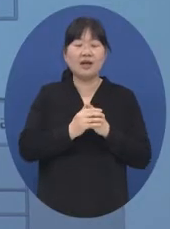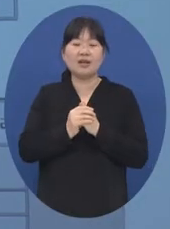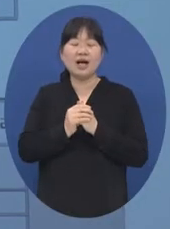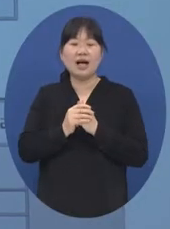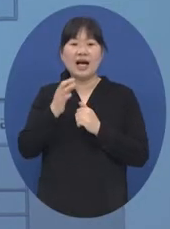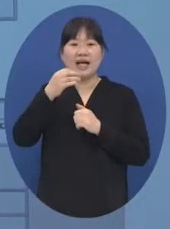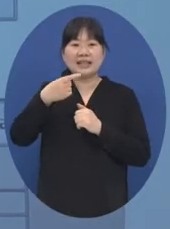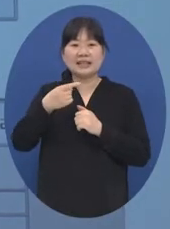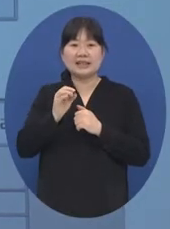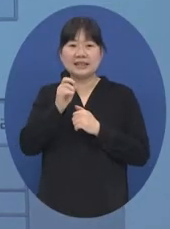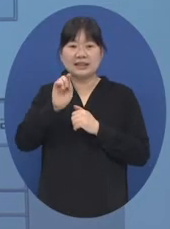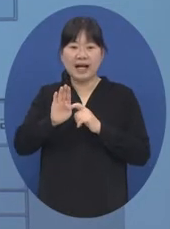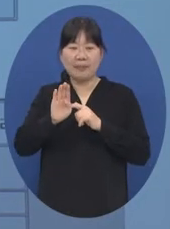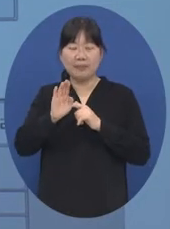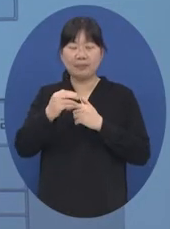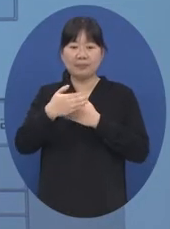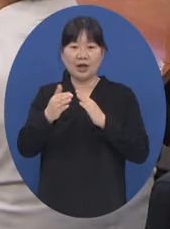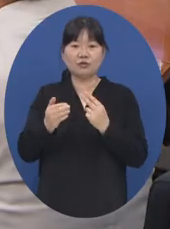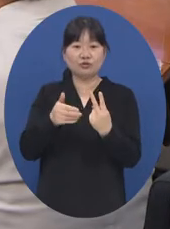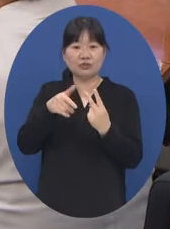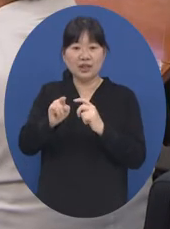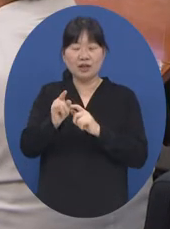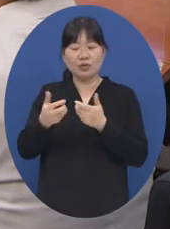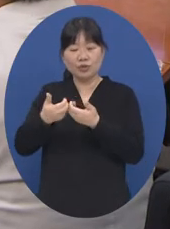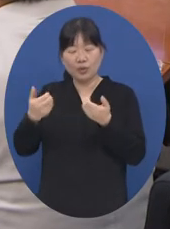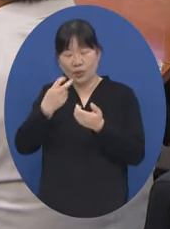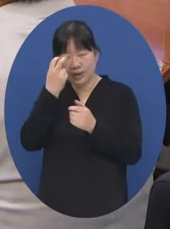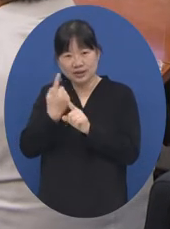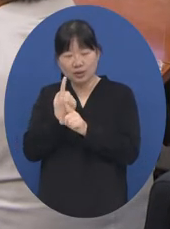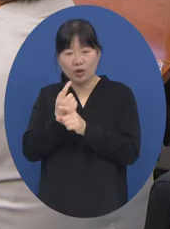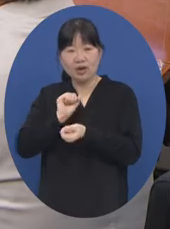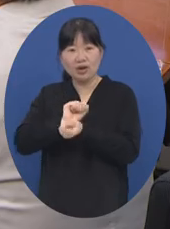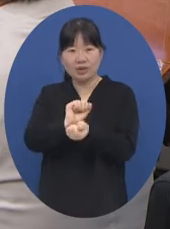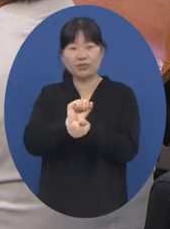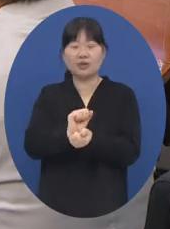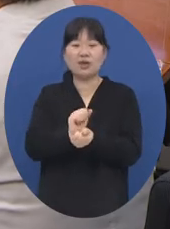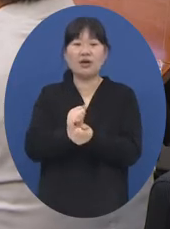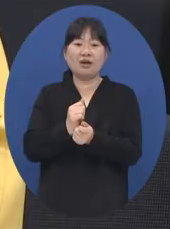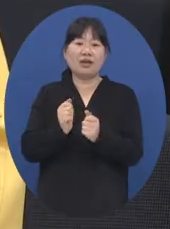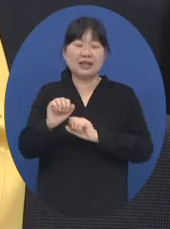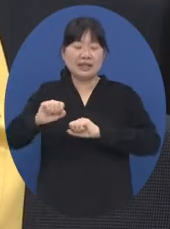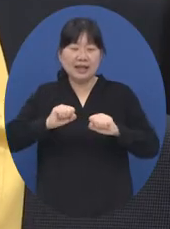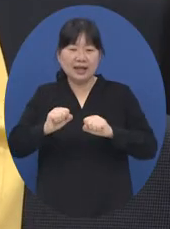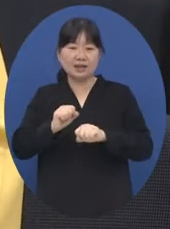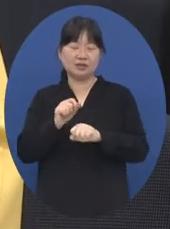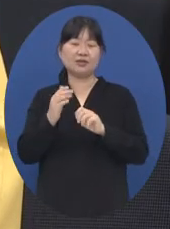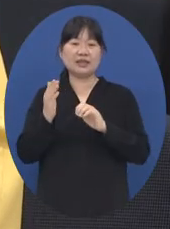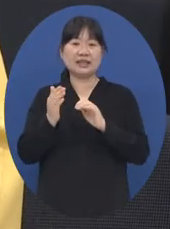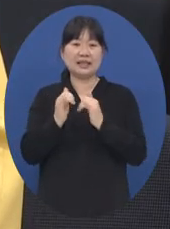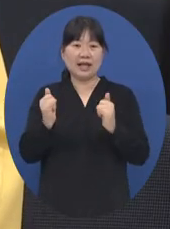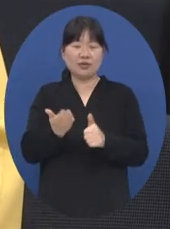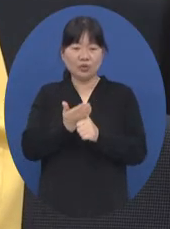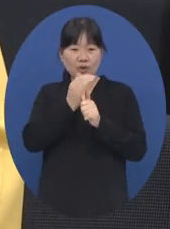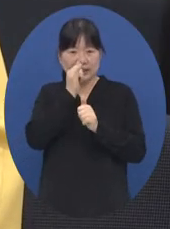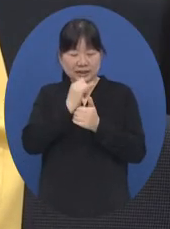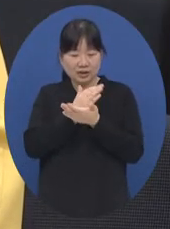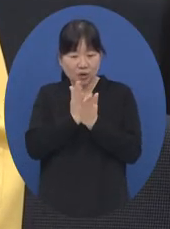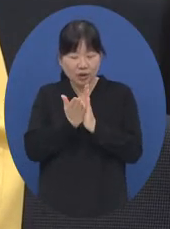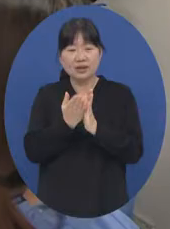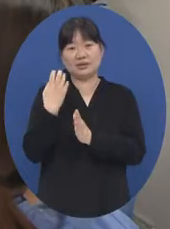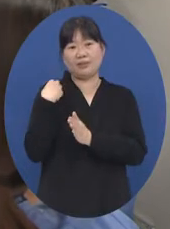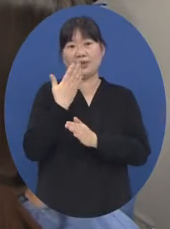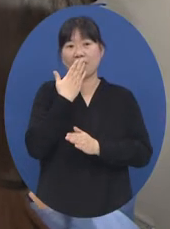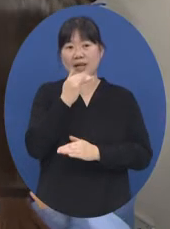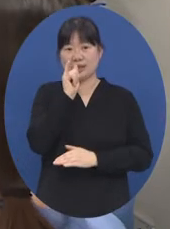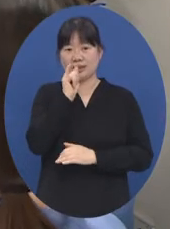조성, 감염병 진단과 검사, 격리치료, 감염병 대응 전문 인력 교육, 감염병 환자 배정 등의 역할을 맡게